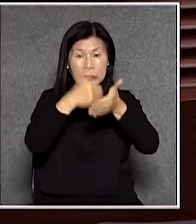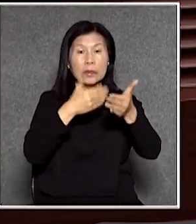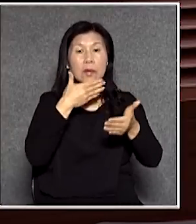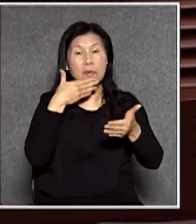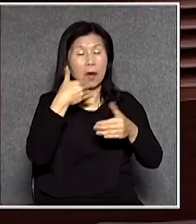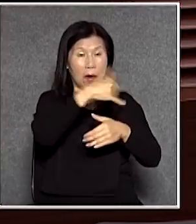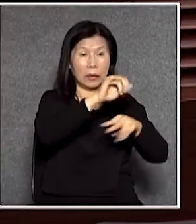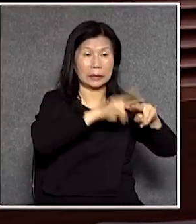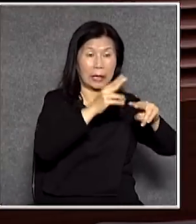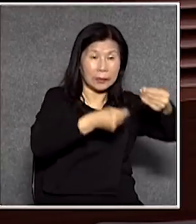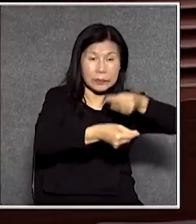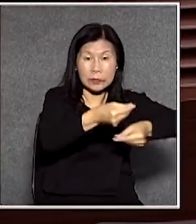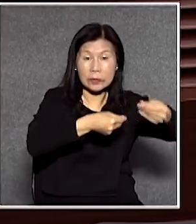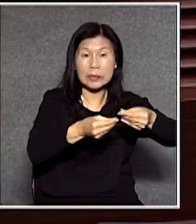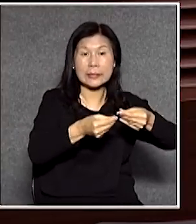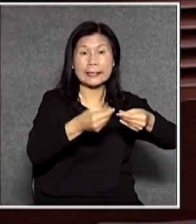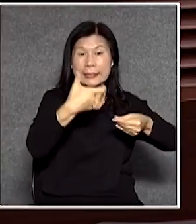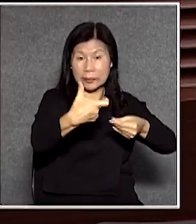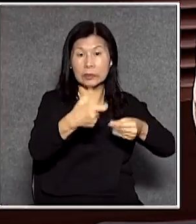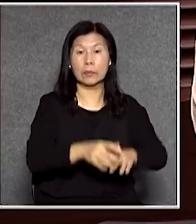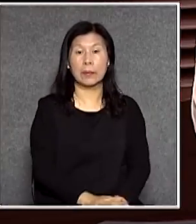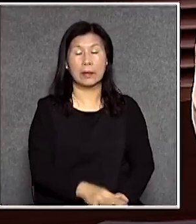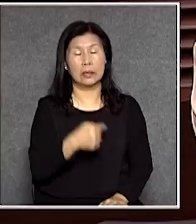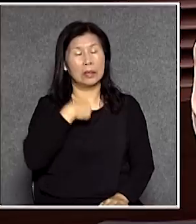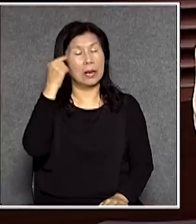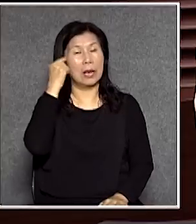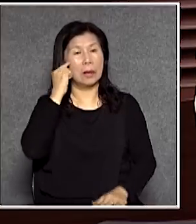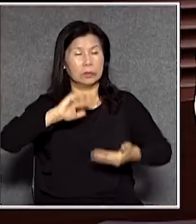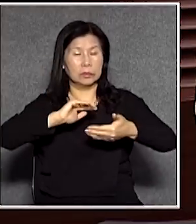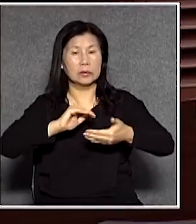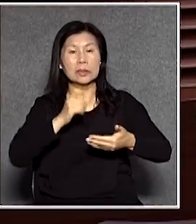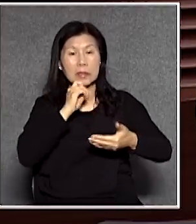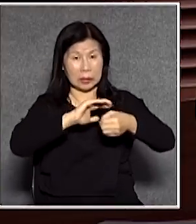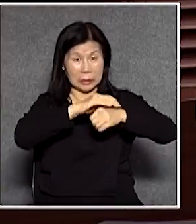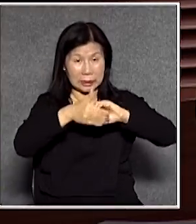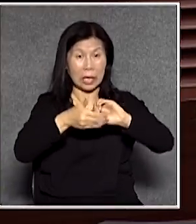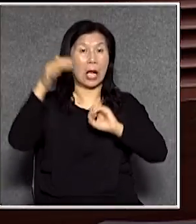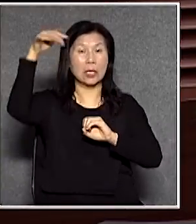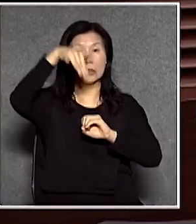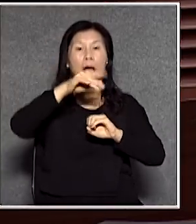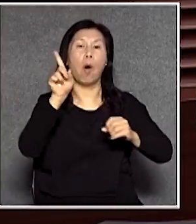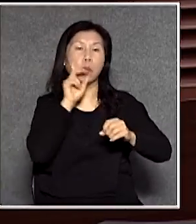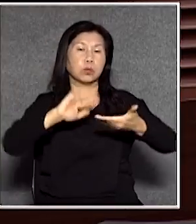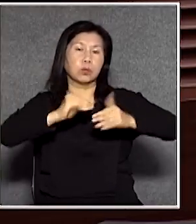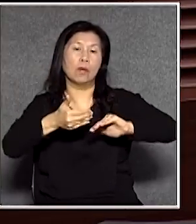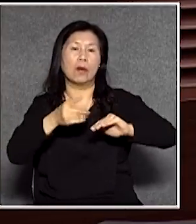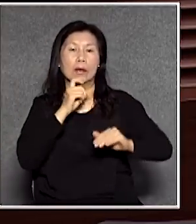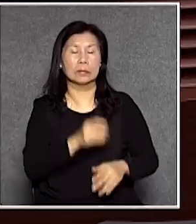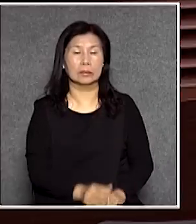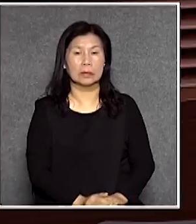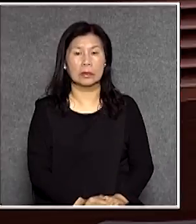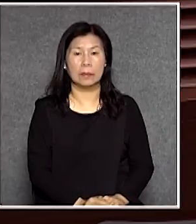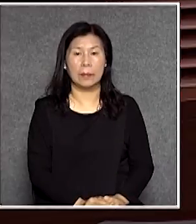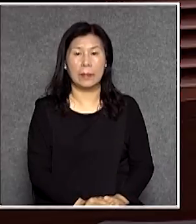地交流資源，他們的想法恰恰就跟這個世界趨勢背道而馳，這個